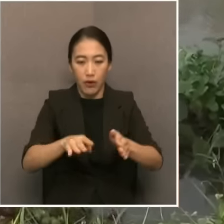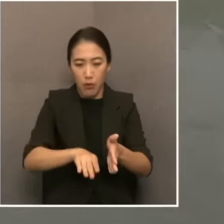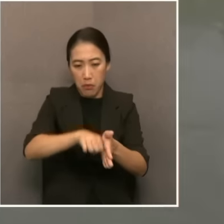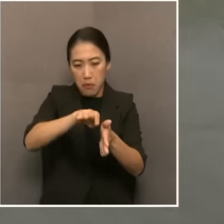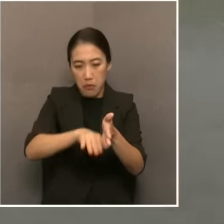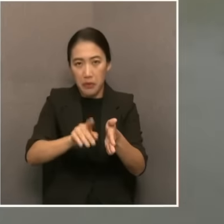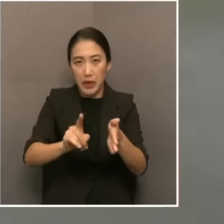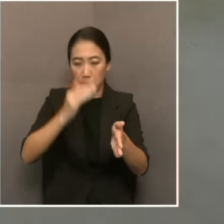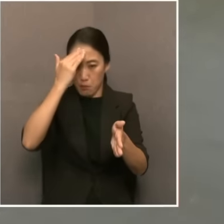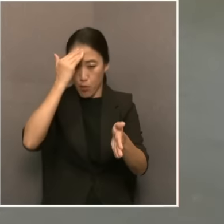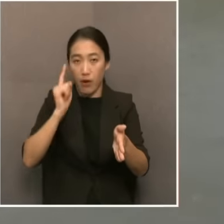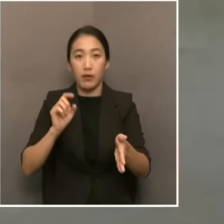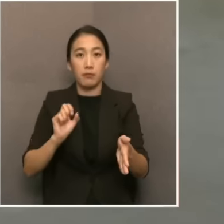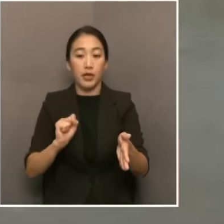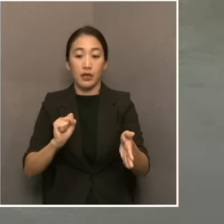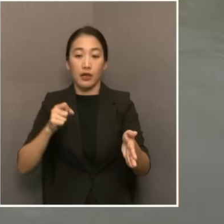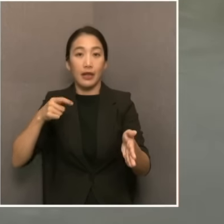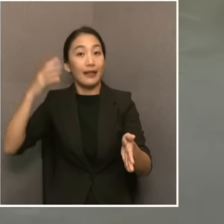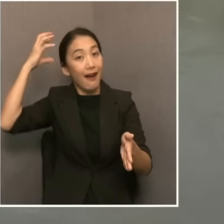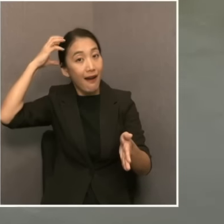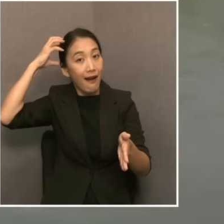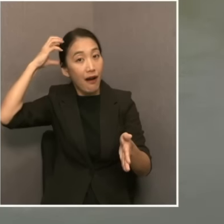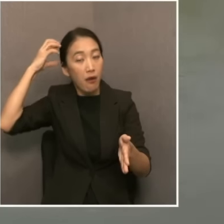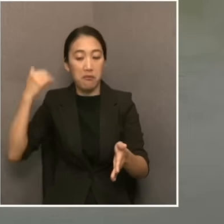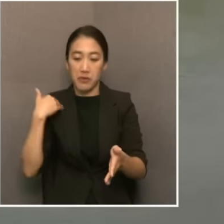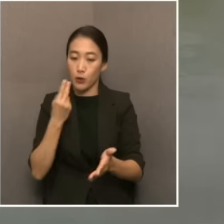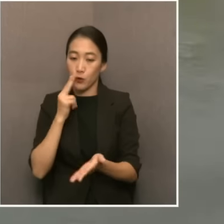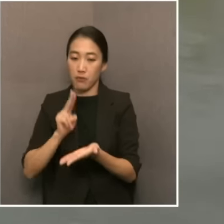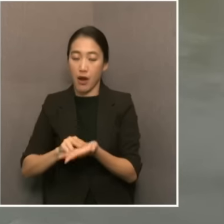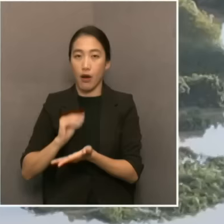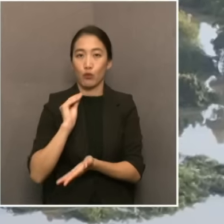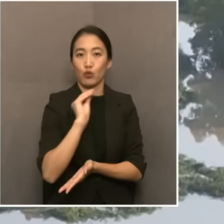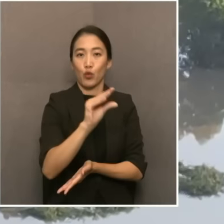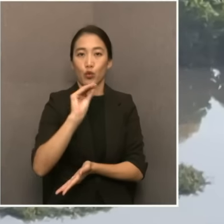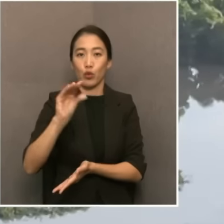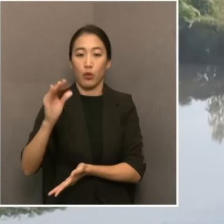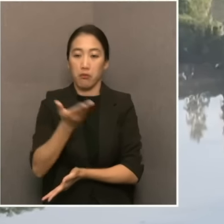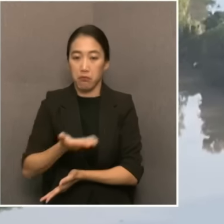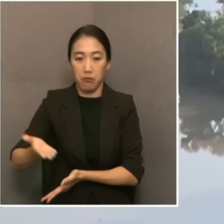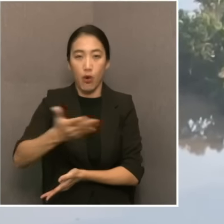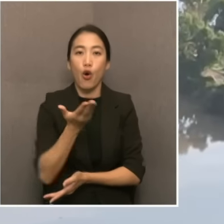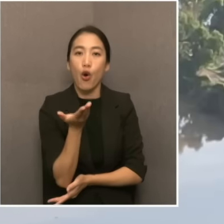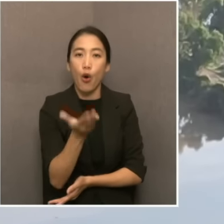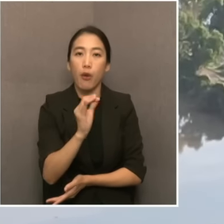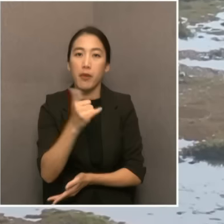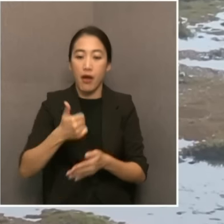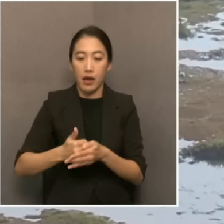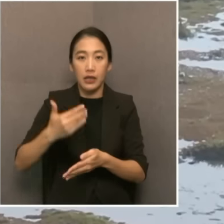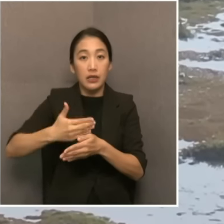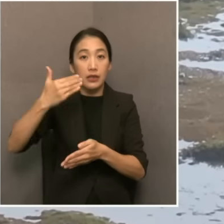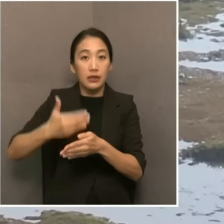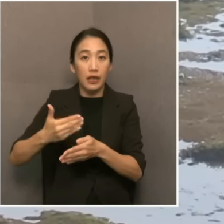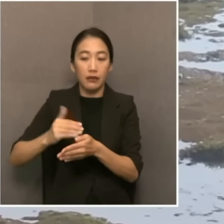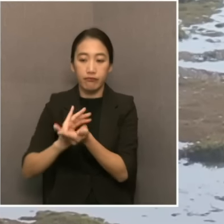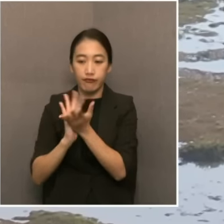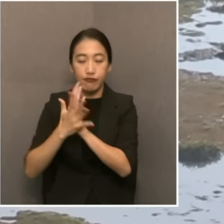แร่ของสปป.ลาวได้ออกหนังสือถึงหน่วยงานที่เกี่ยวข้องเพื่อความปลอดภัยของเขื่อนพลังงานไฟฟ้าและการบริ